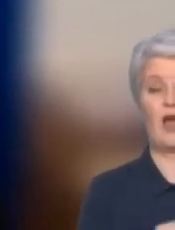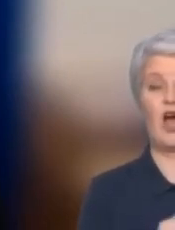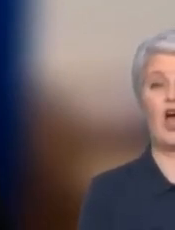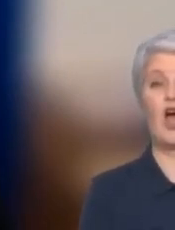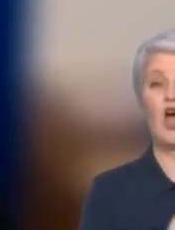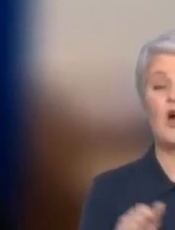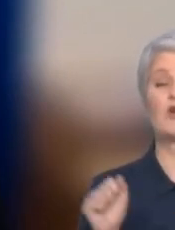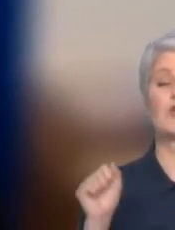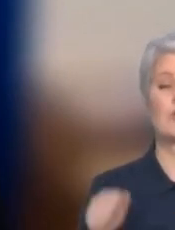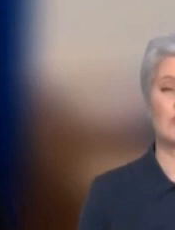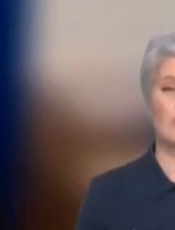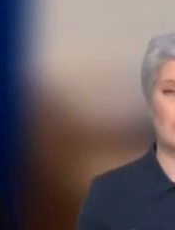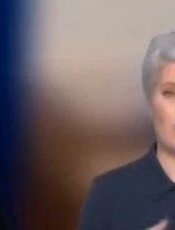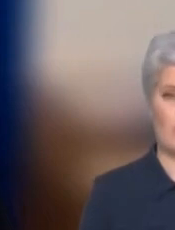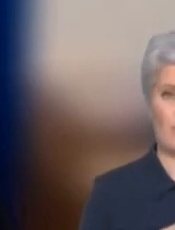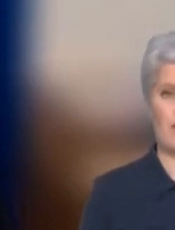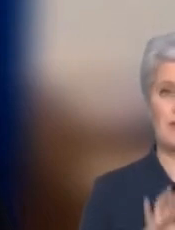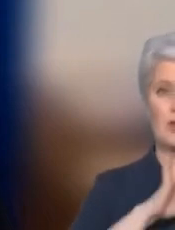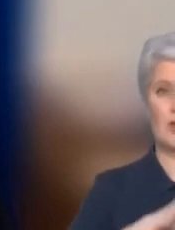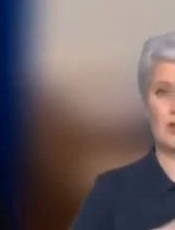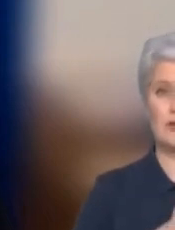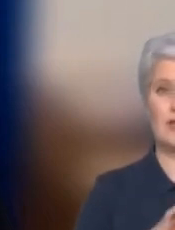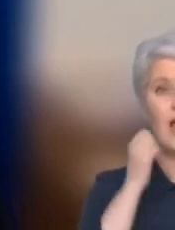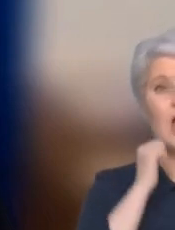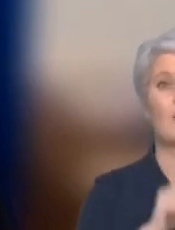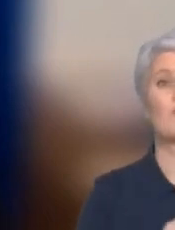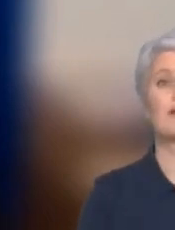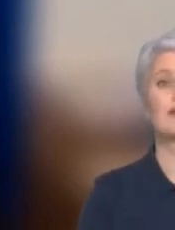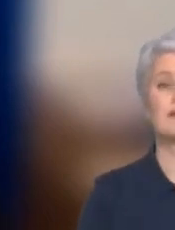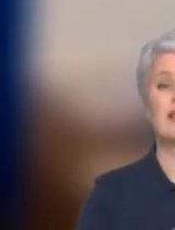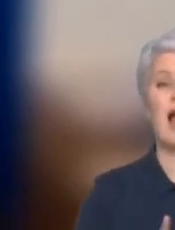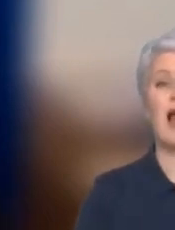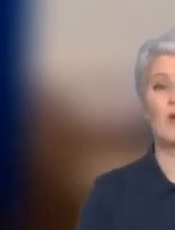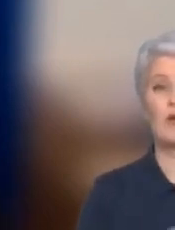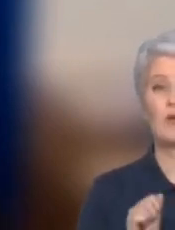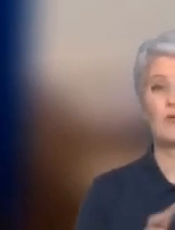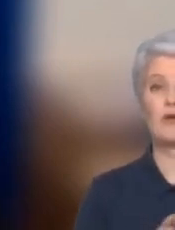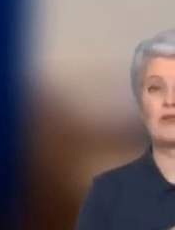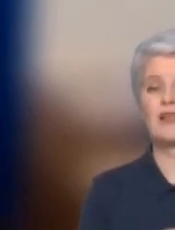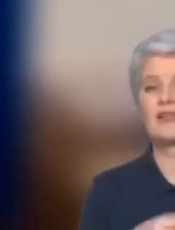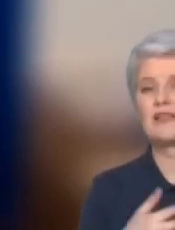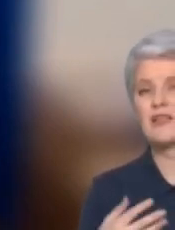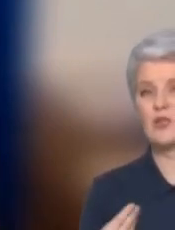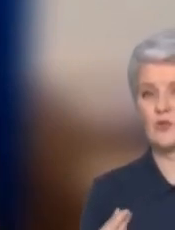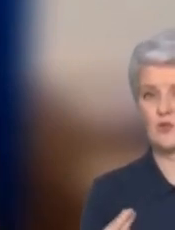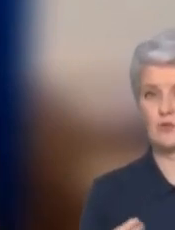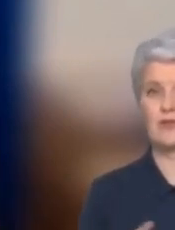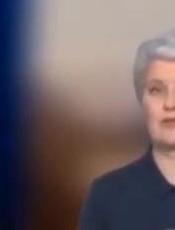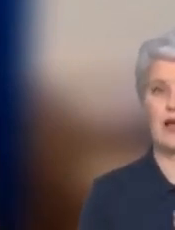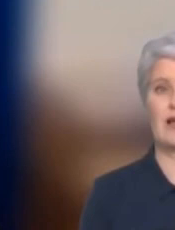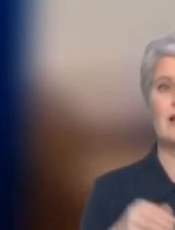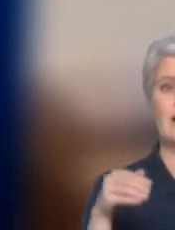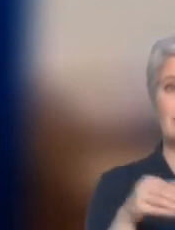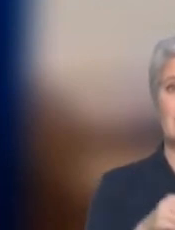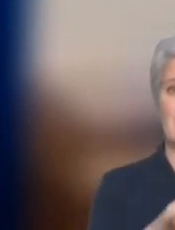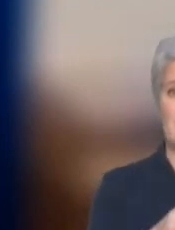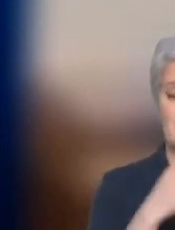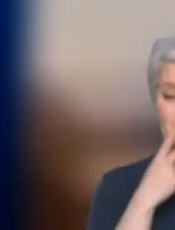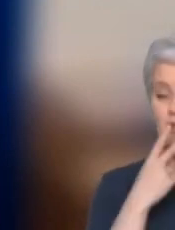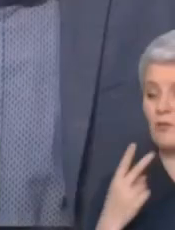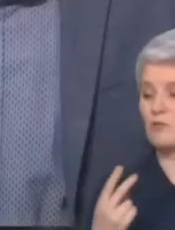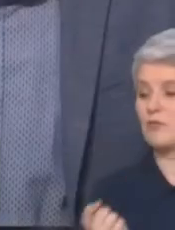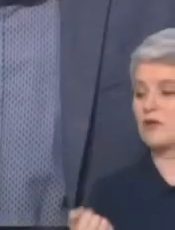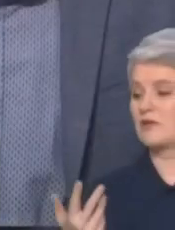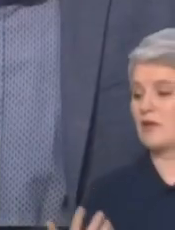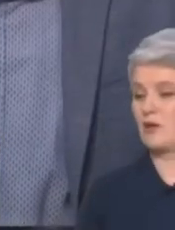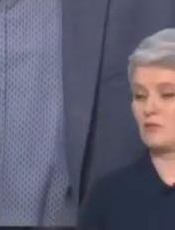це порахувати, скориставшись пенсійним калькулятором. І можна закладати різну суму, наприклад, закладати 1000 гривень і подивитися, скільки